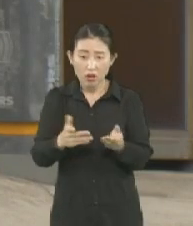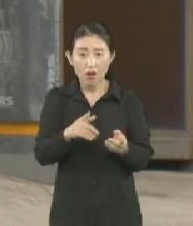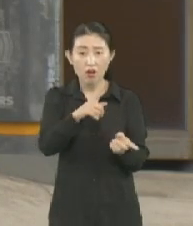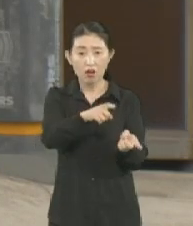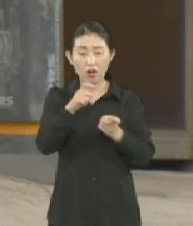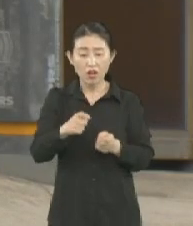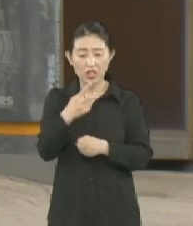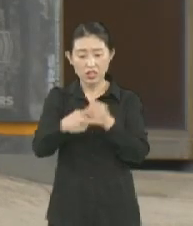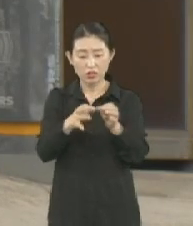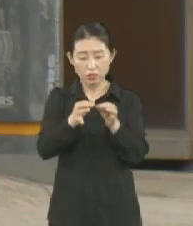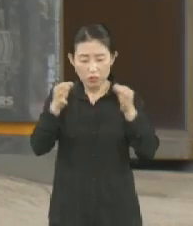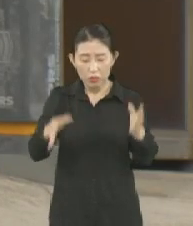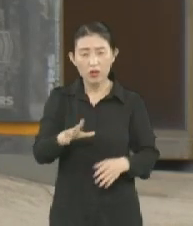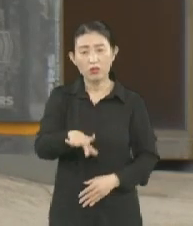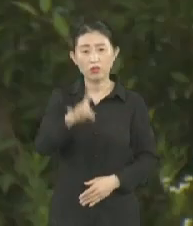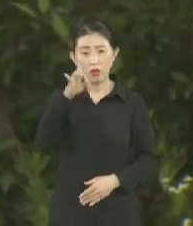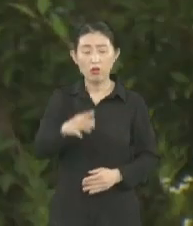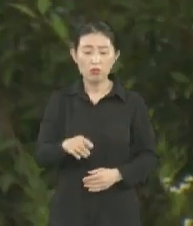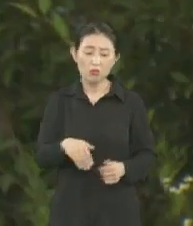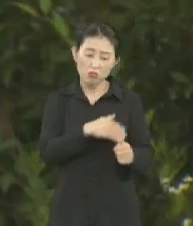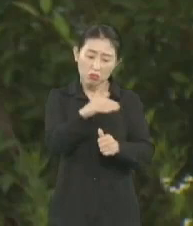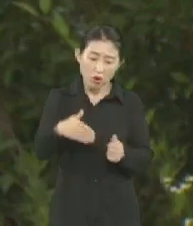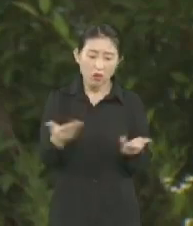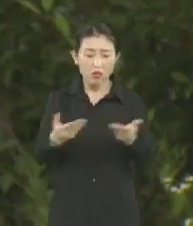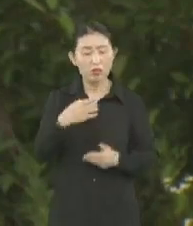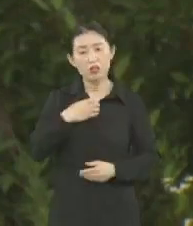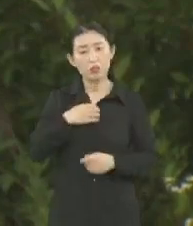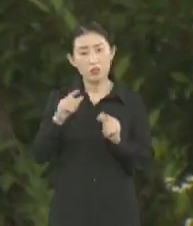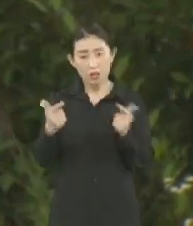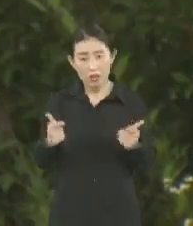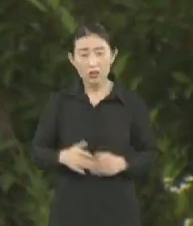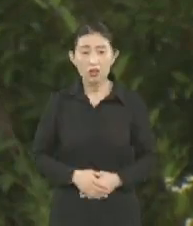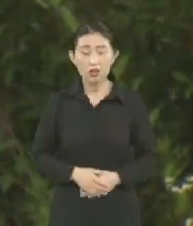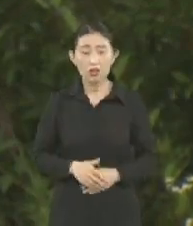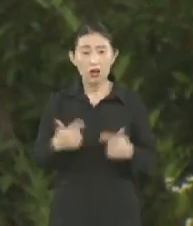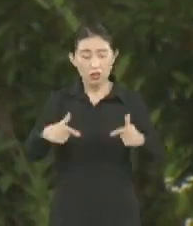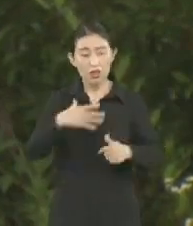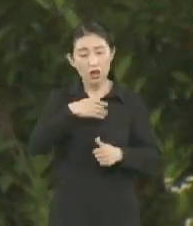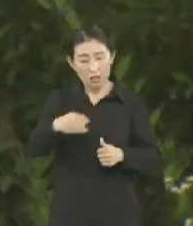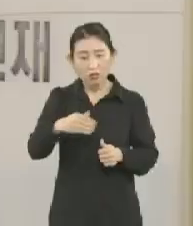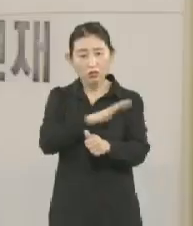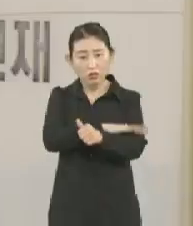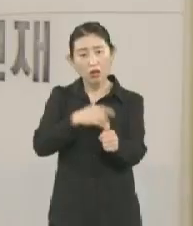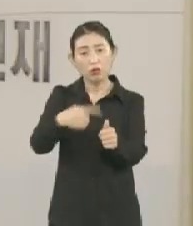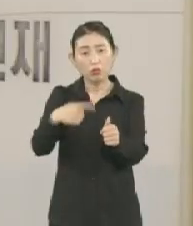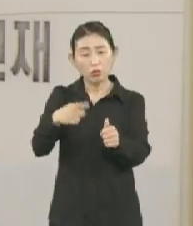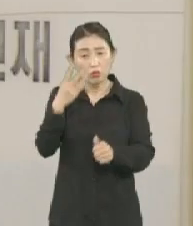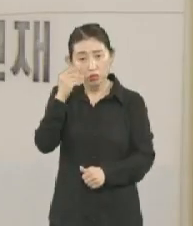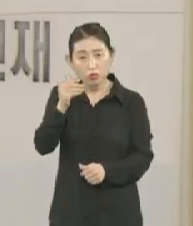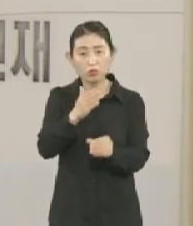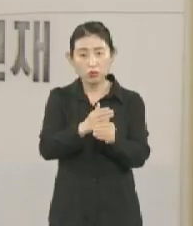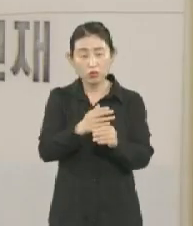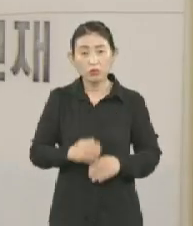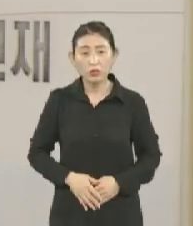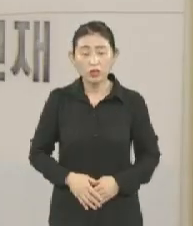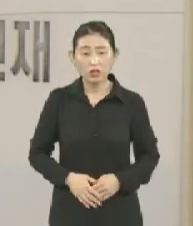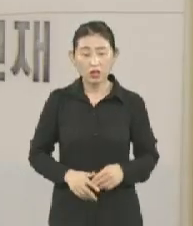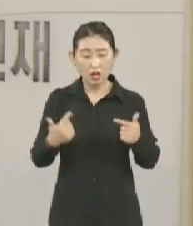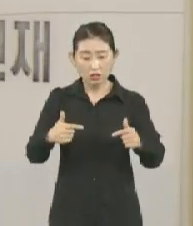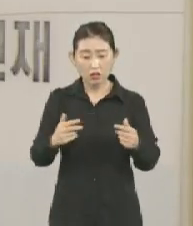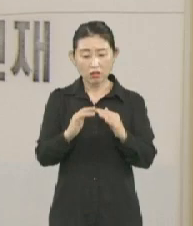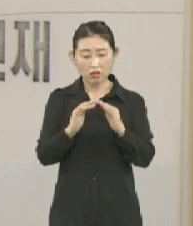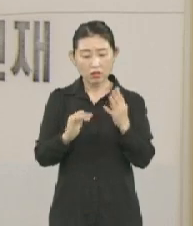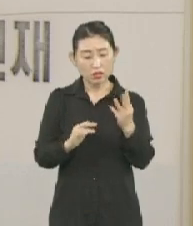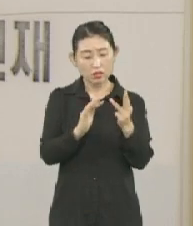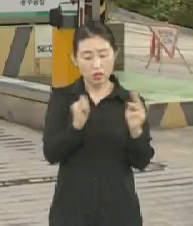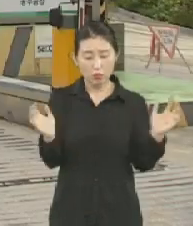년 만에 처음으로 위험도가 높은 작업이 아니고 평소 안전교육을 제대로 해왔다면서 3인 1조의